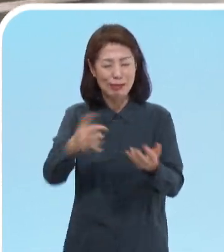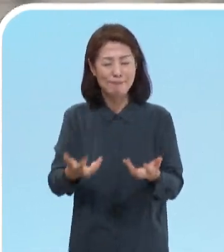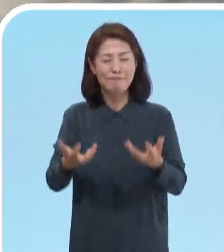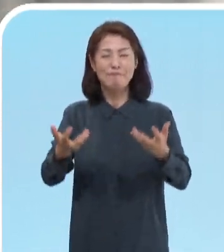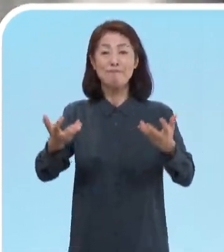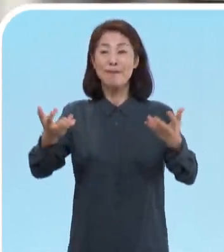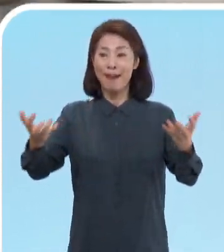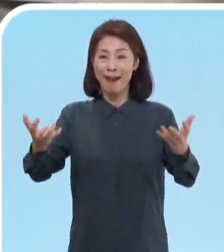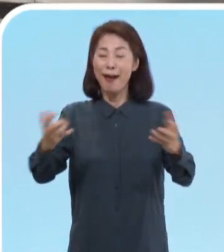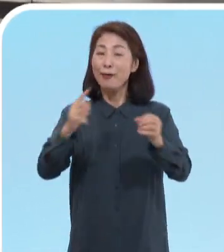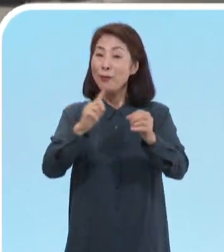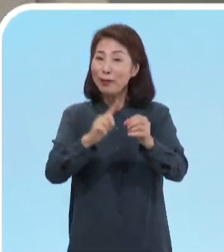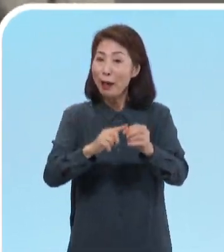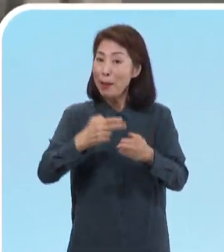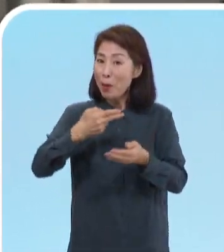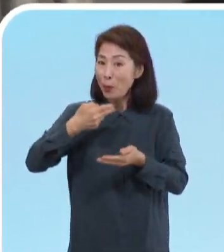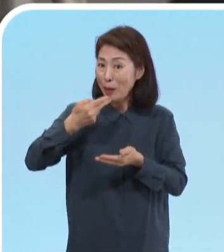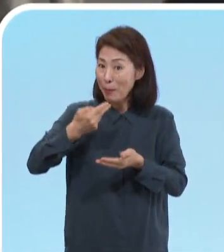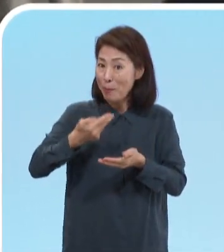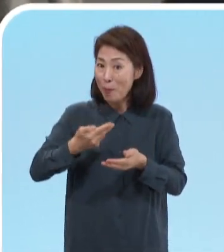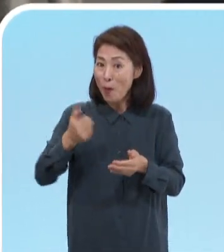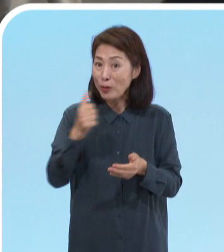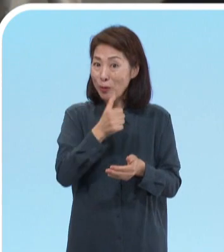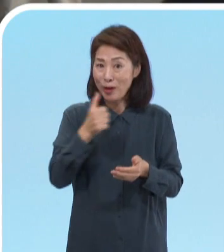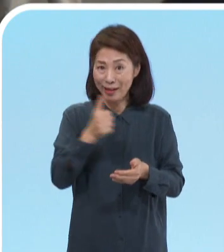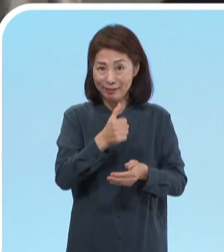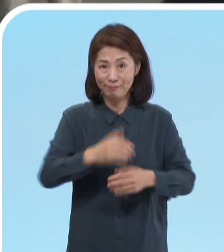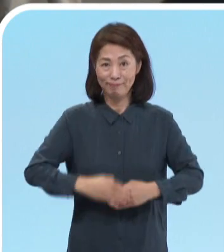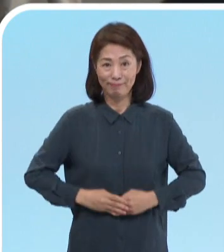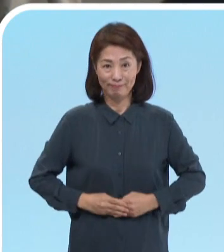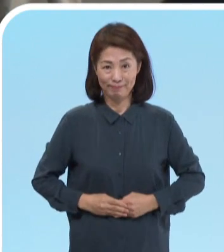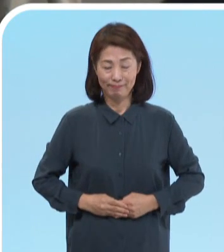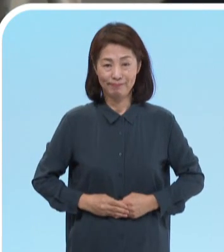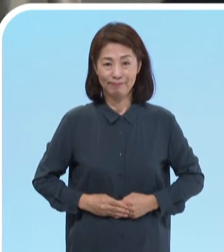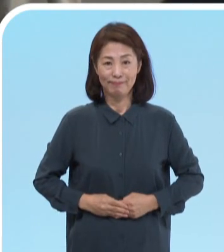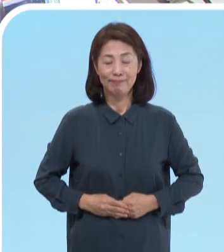域活性化グルメをご紹介します。